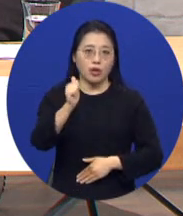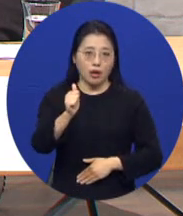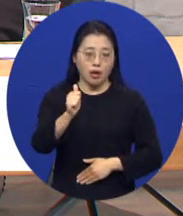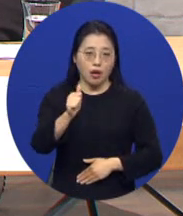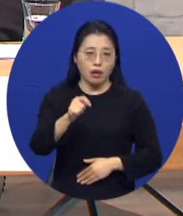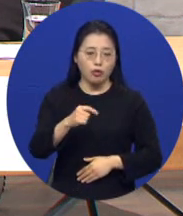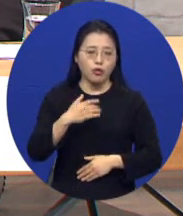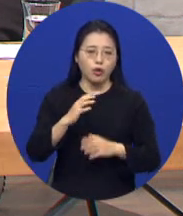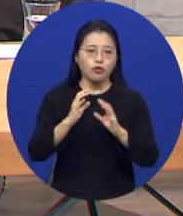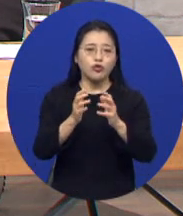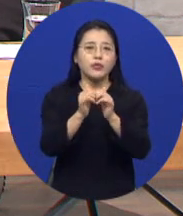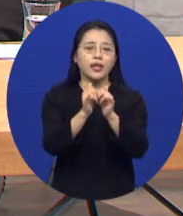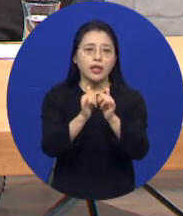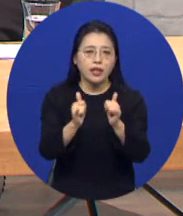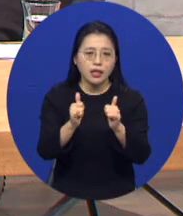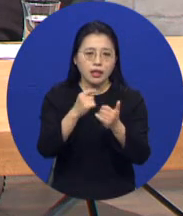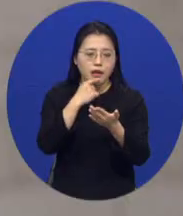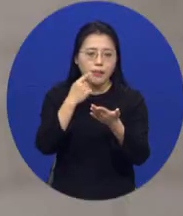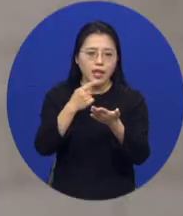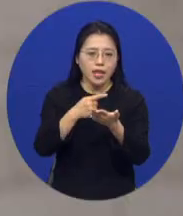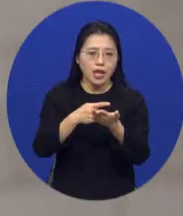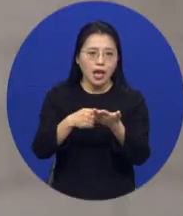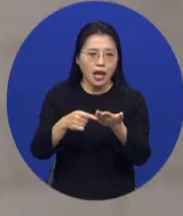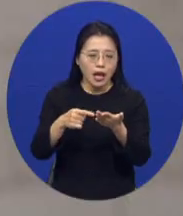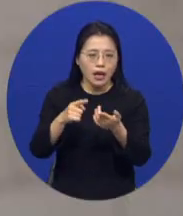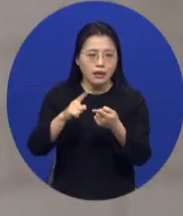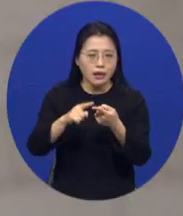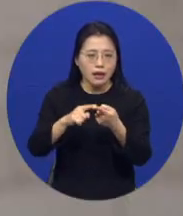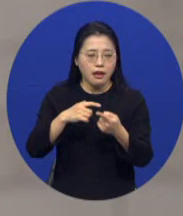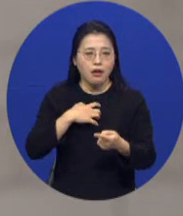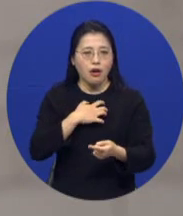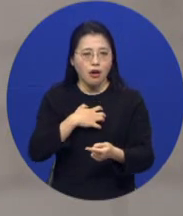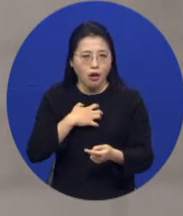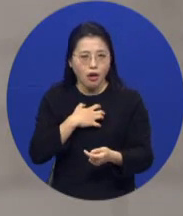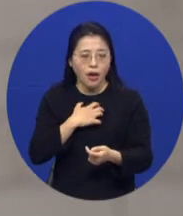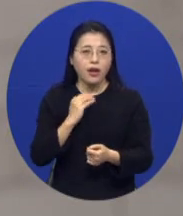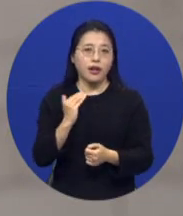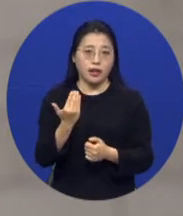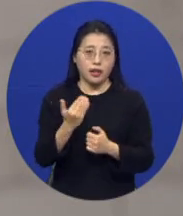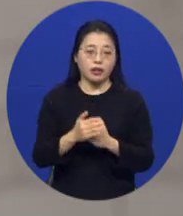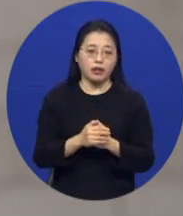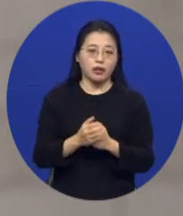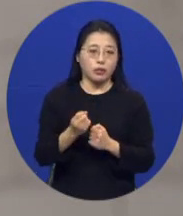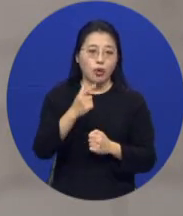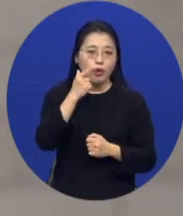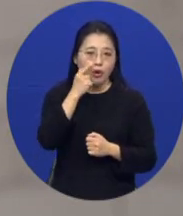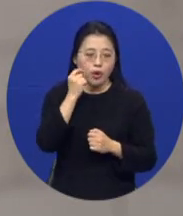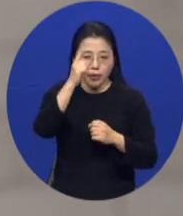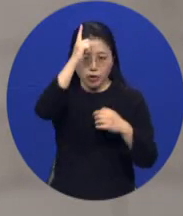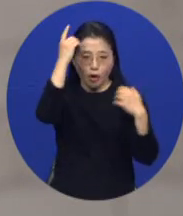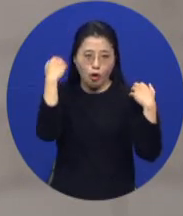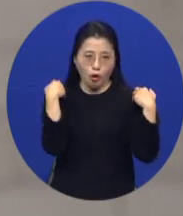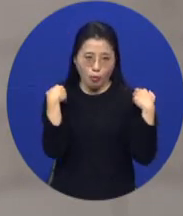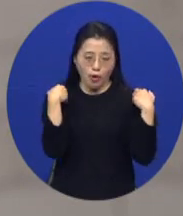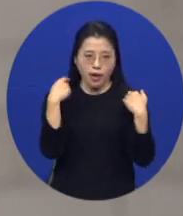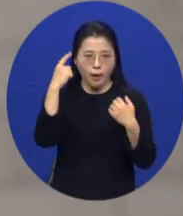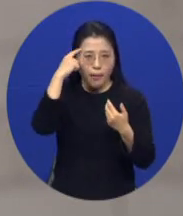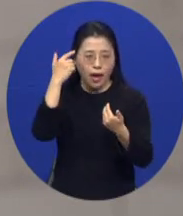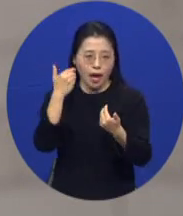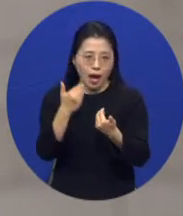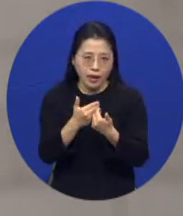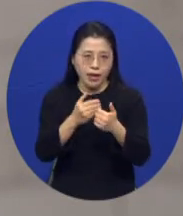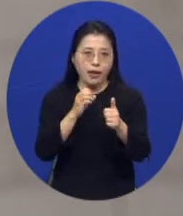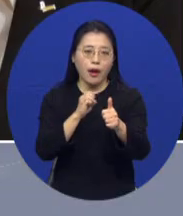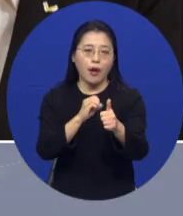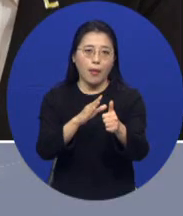우리 국민들이 입을 피해에 대해서 먼저 염려하고 이것에 대한 일본 정부를 향한 분명한 반대의 입장을